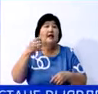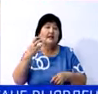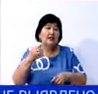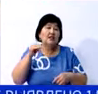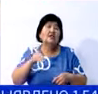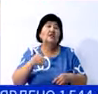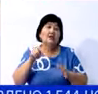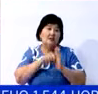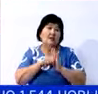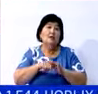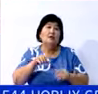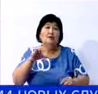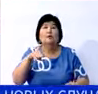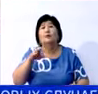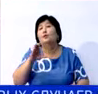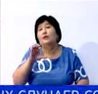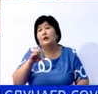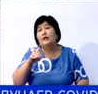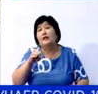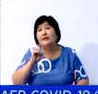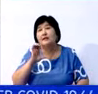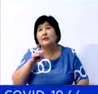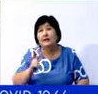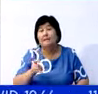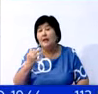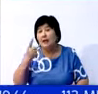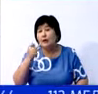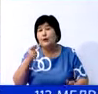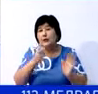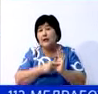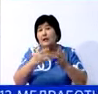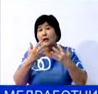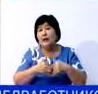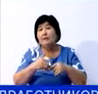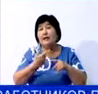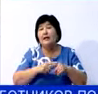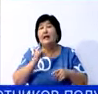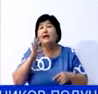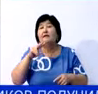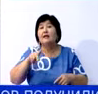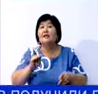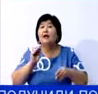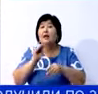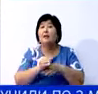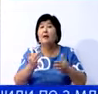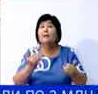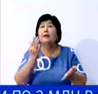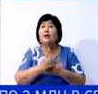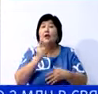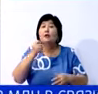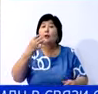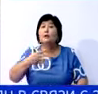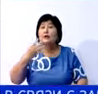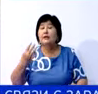сутки. В целом в области на сегодня 107 аппаратов ИВЛ. Дополнительная потребность составляет